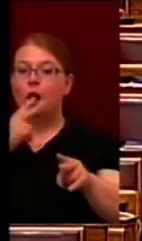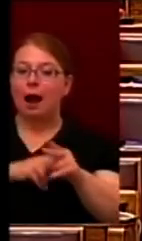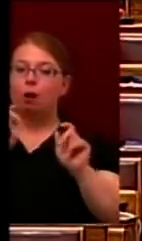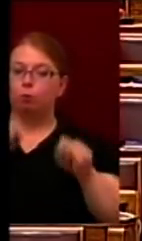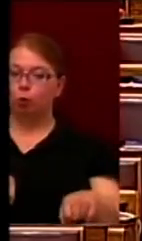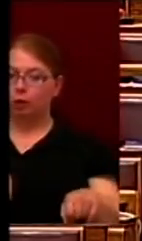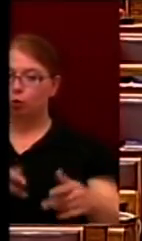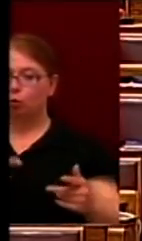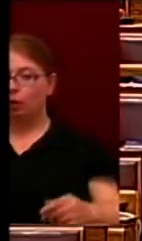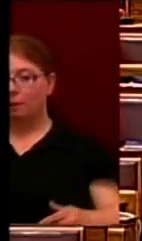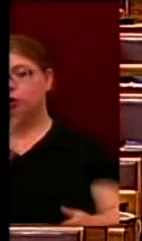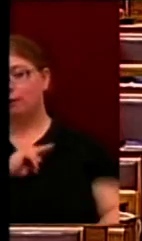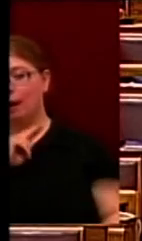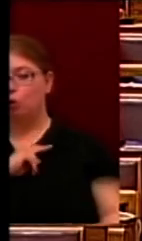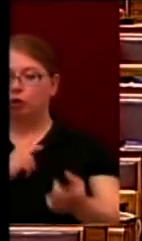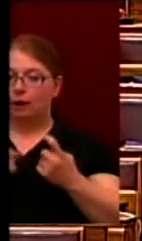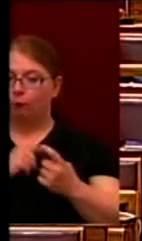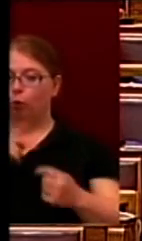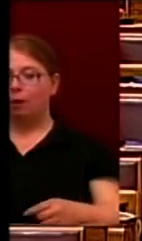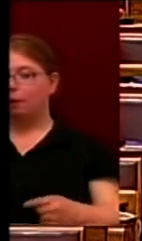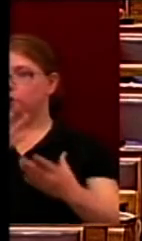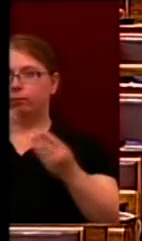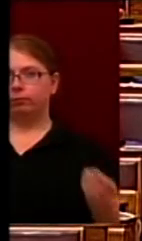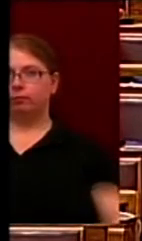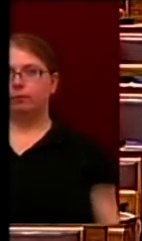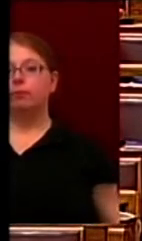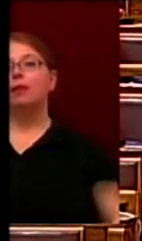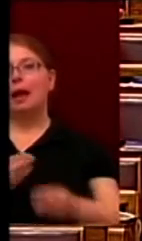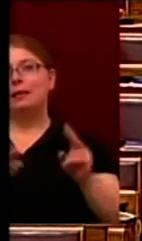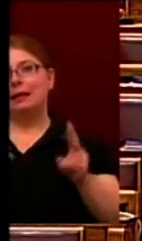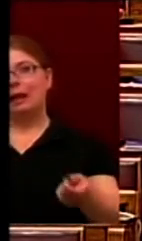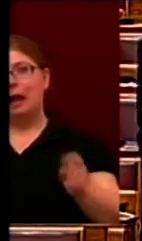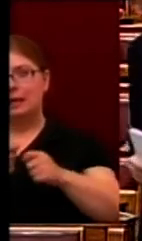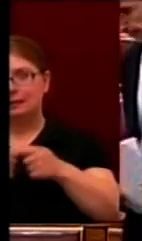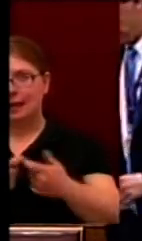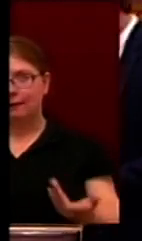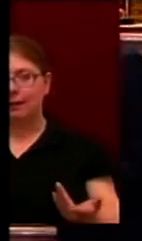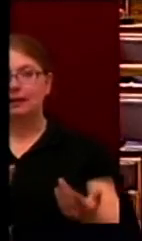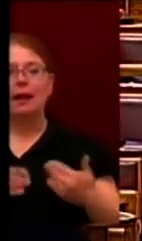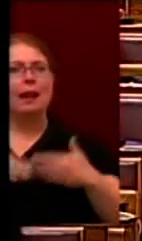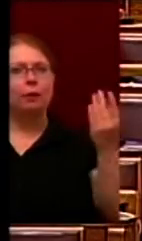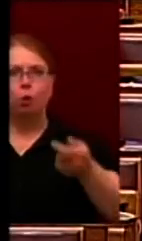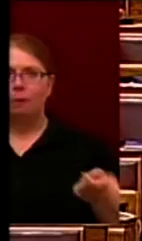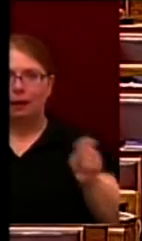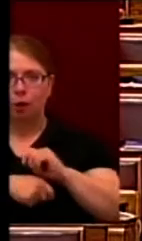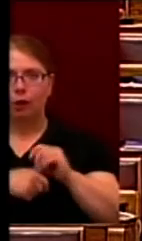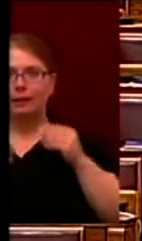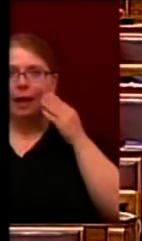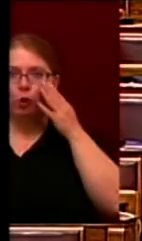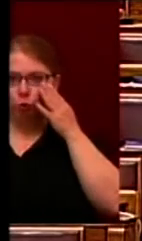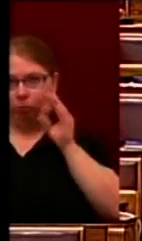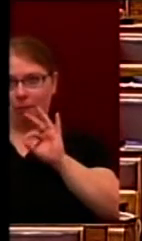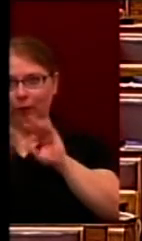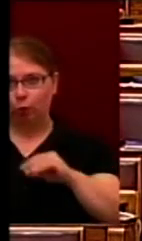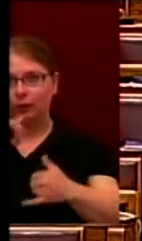döntéshozó képessége, vagy felelősségre vonó képessége megszűnt ezekkel kapcsolatban. Ezért kellett ezeket átszervezni. A legnagyobb átalakítás, ami